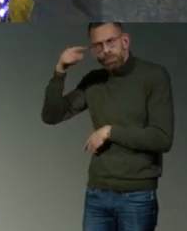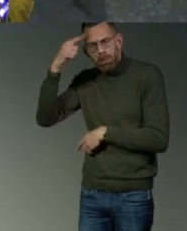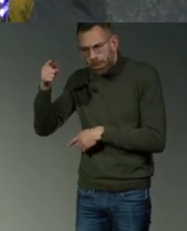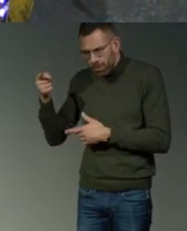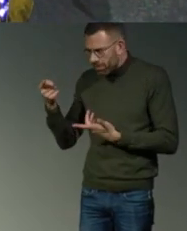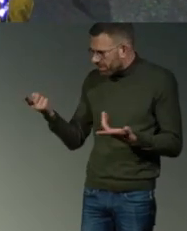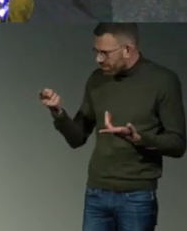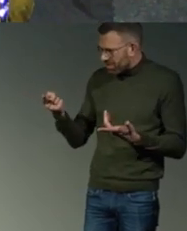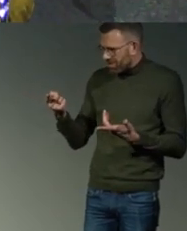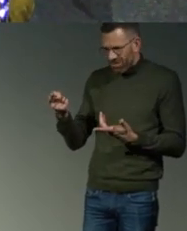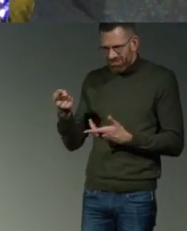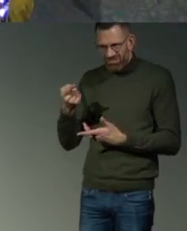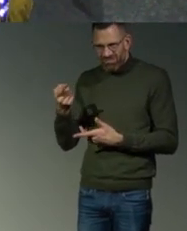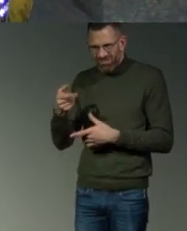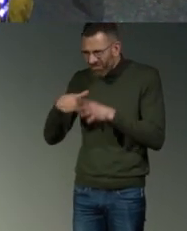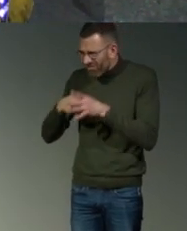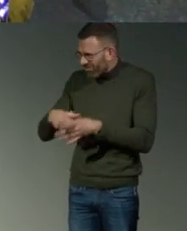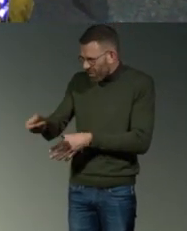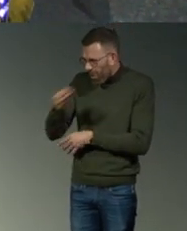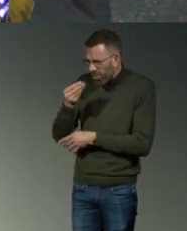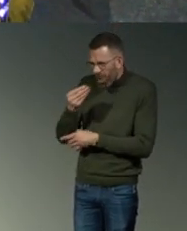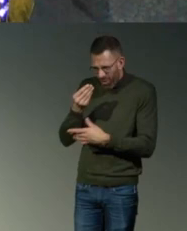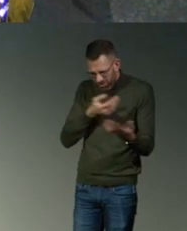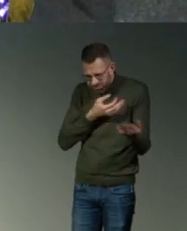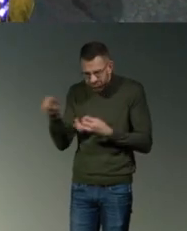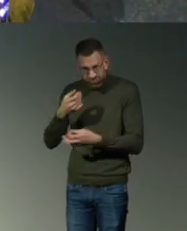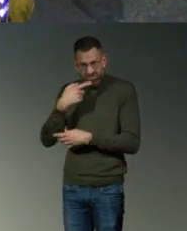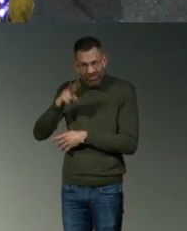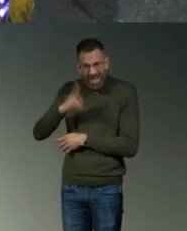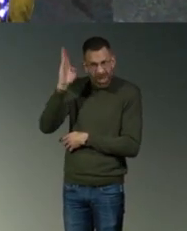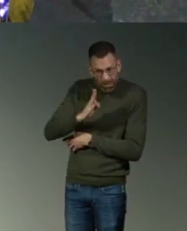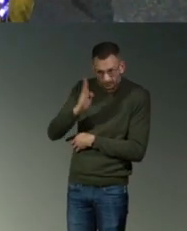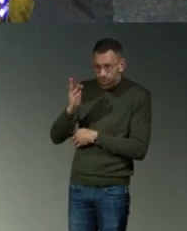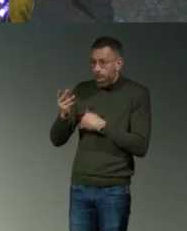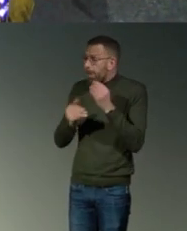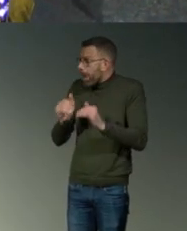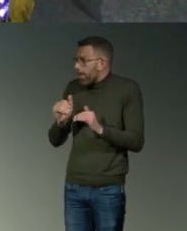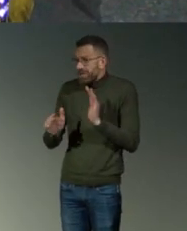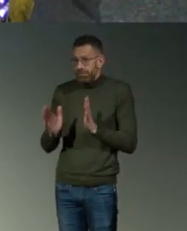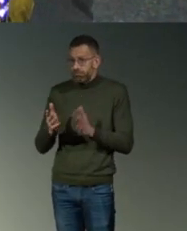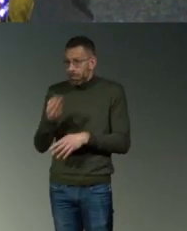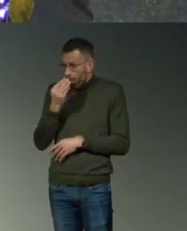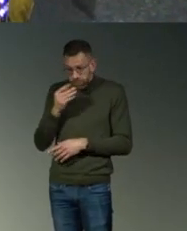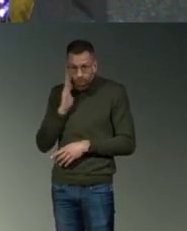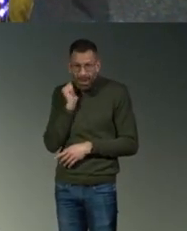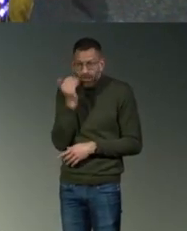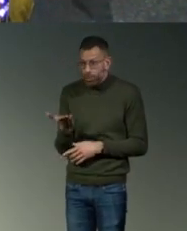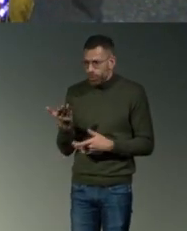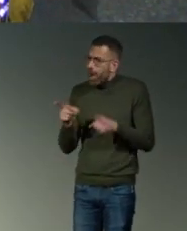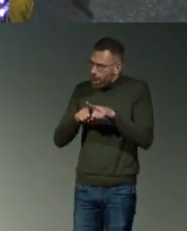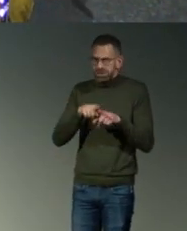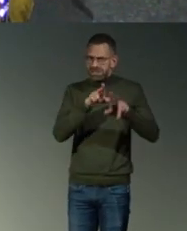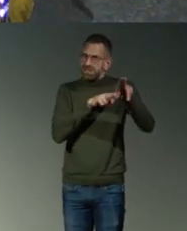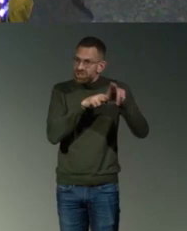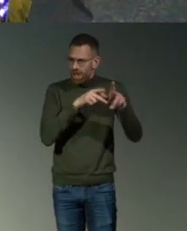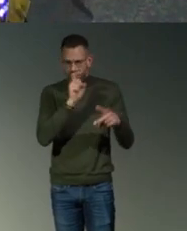de consommer autant de chair animale, voire d'en consommer tout court? Est-ce bien nécessaire de réguler à la chasse? Finalement, c'est à mon avis la même méthode,